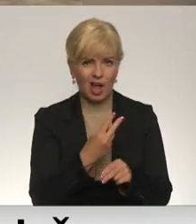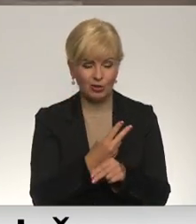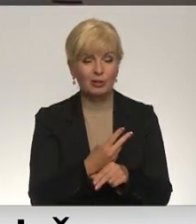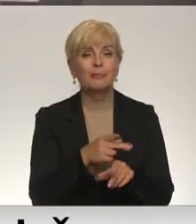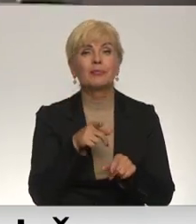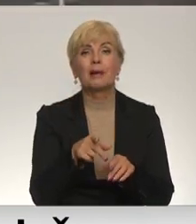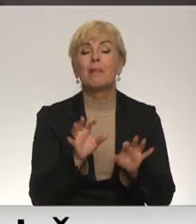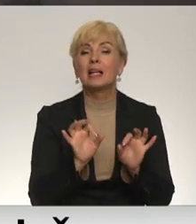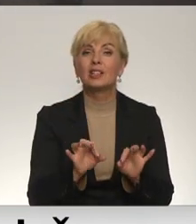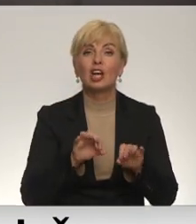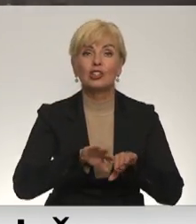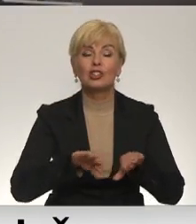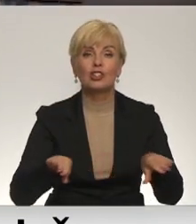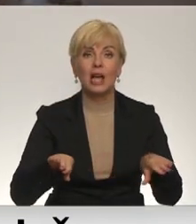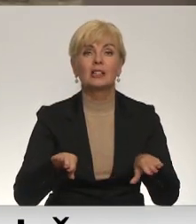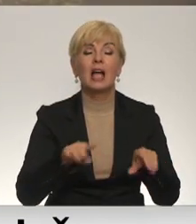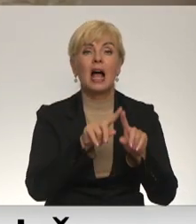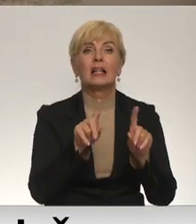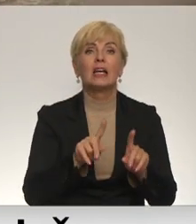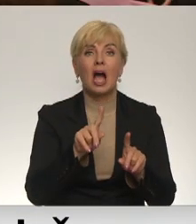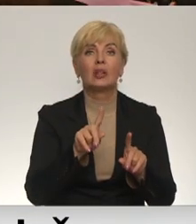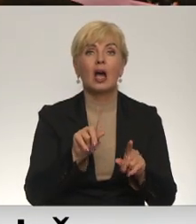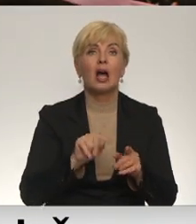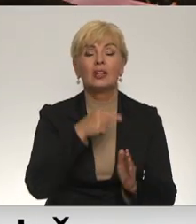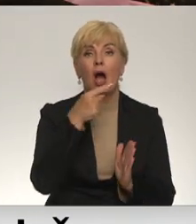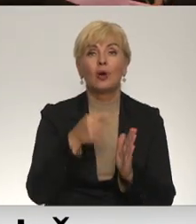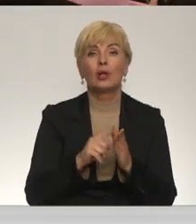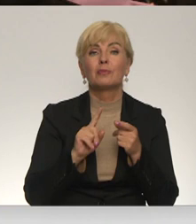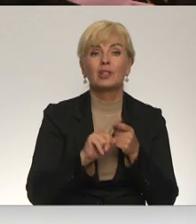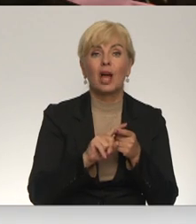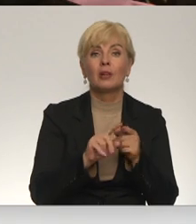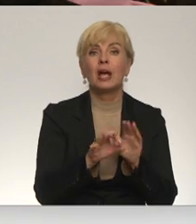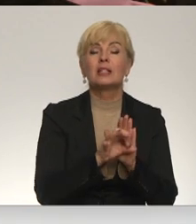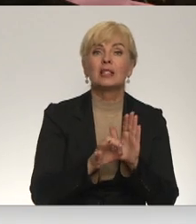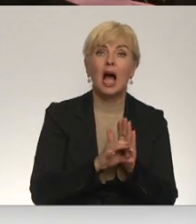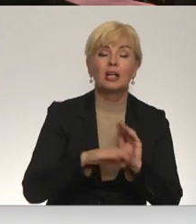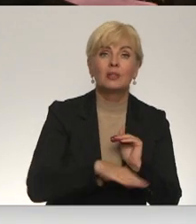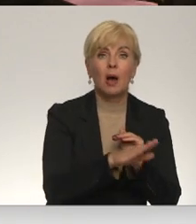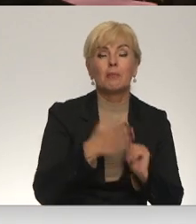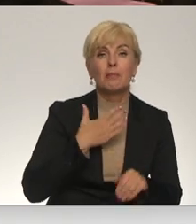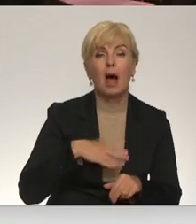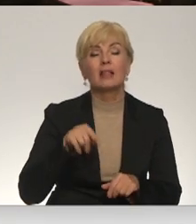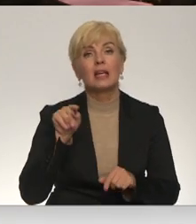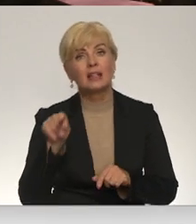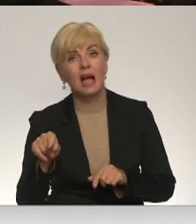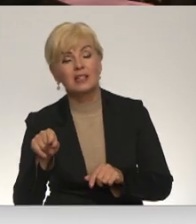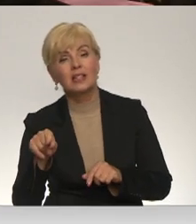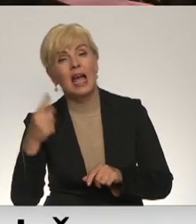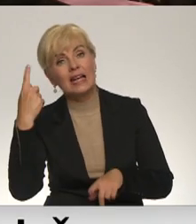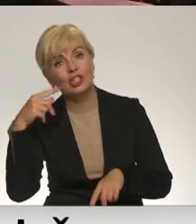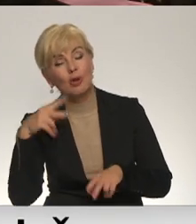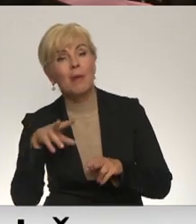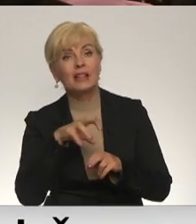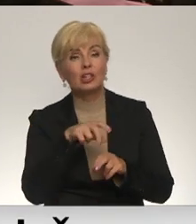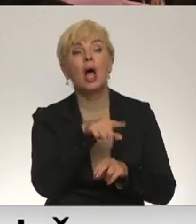tieši tajā lieta pati, tā kā jautājumos saistībā ar skateboardu, mēs varbūt kaut ko, man patīk tās triks vairāk nekā tās, un mēs varbūt par to varam